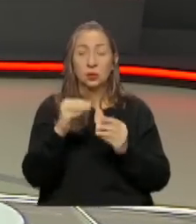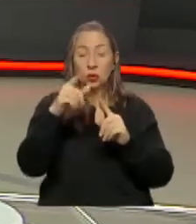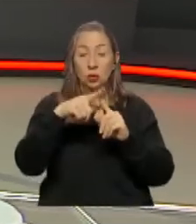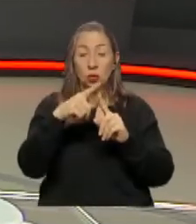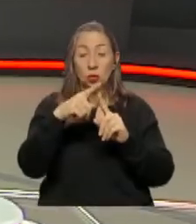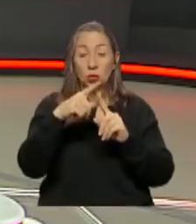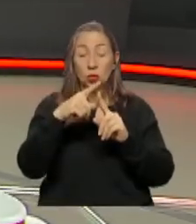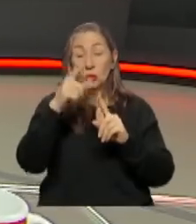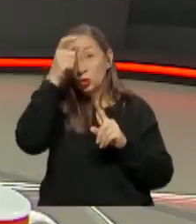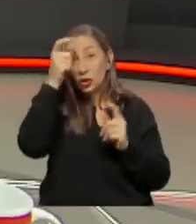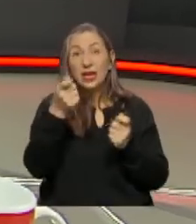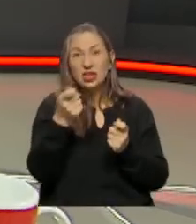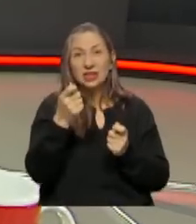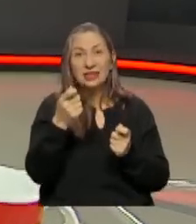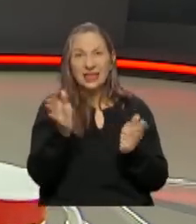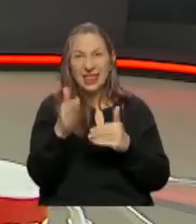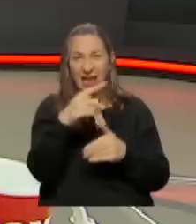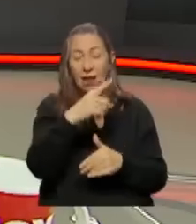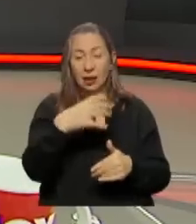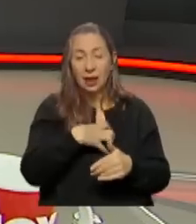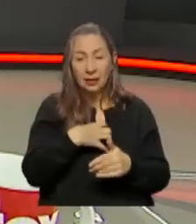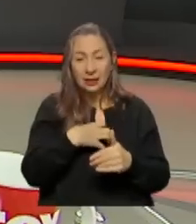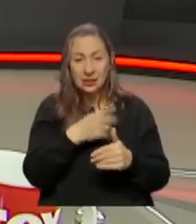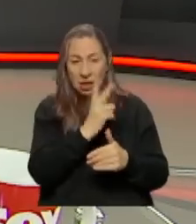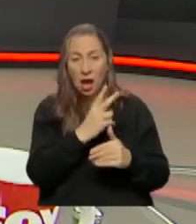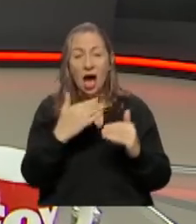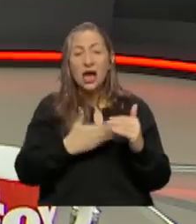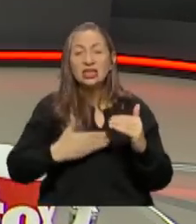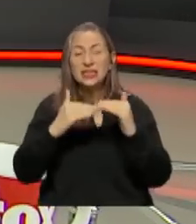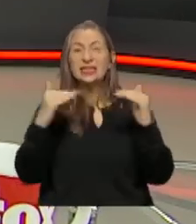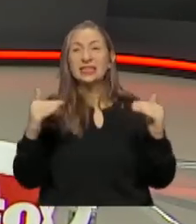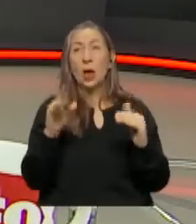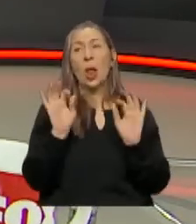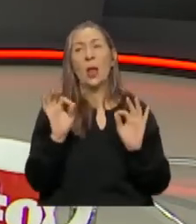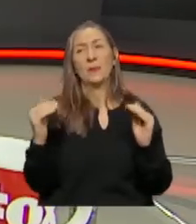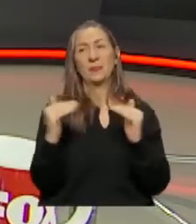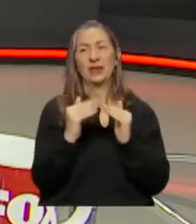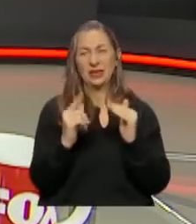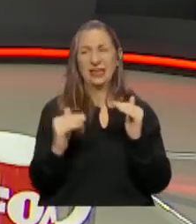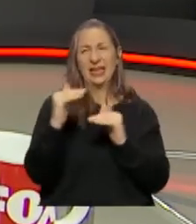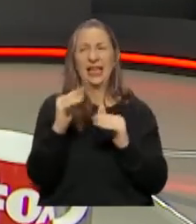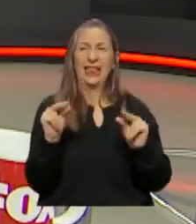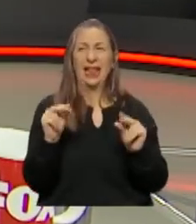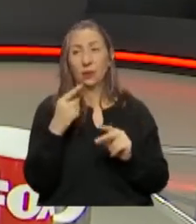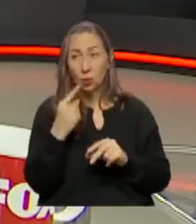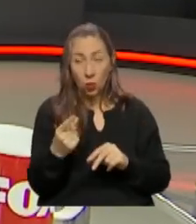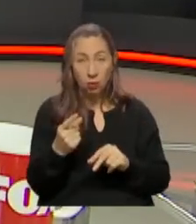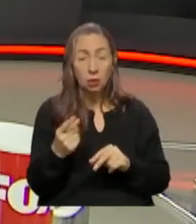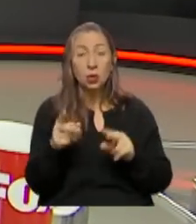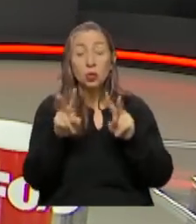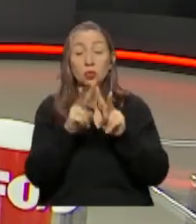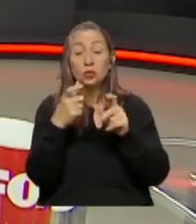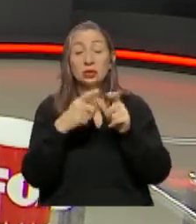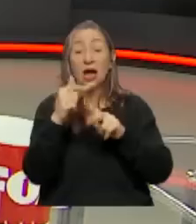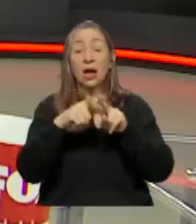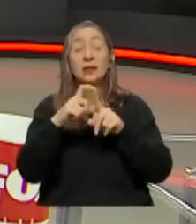Türk İş'in kendisi açlık sınırını reva görüyor. Açlık sınırına çıksa yeter diyor yani. MÜSİAD da